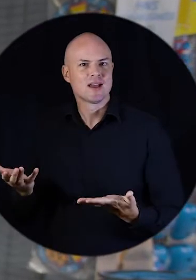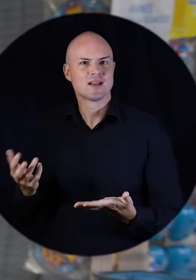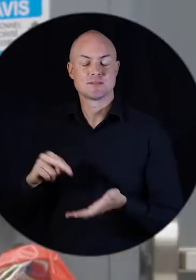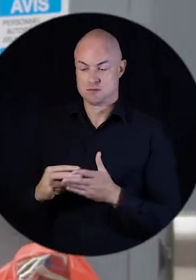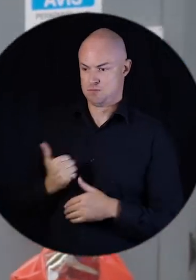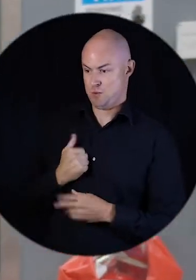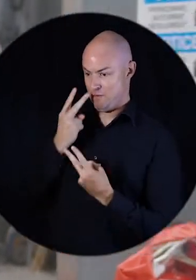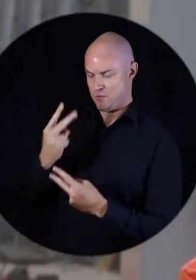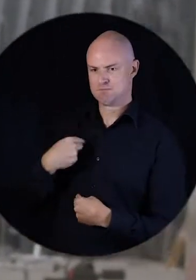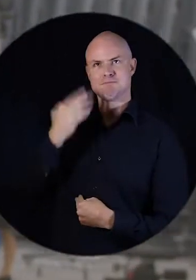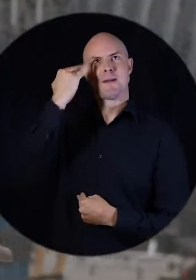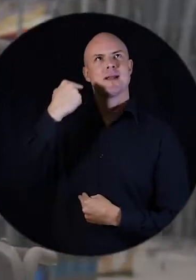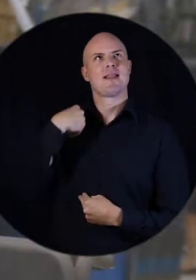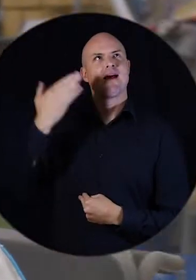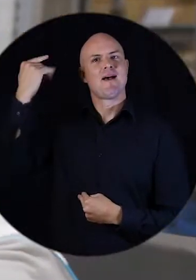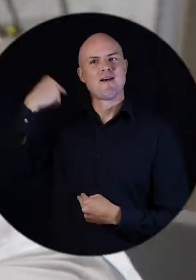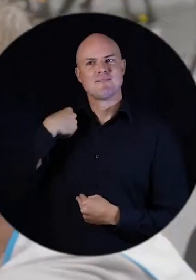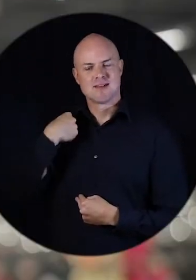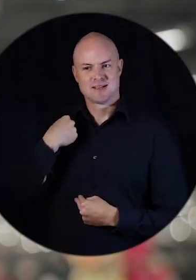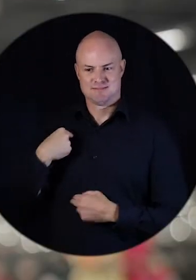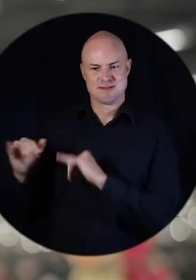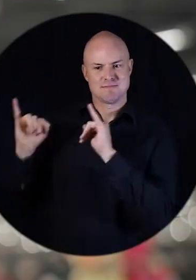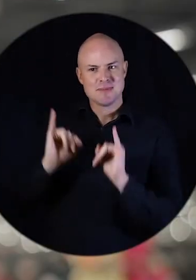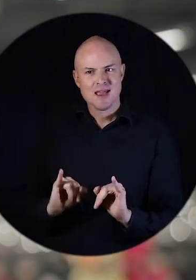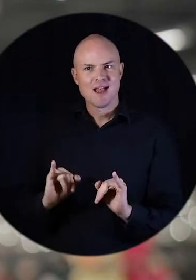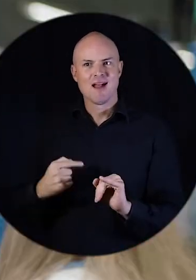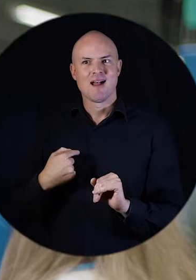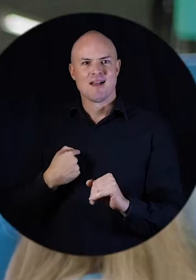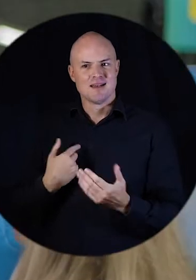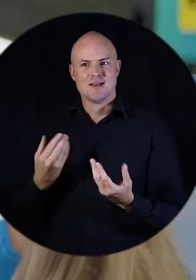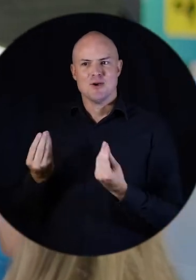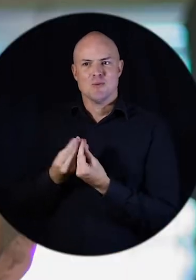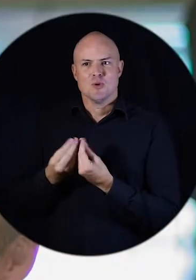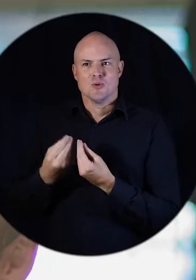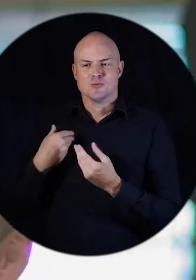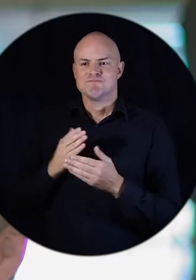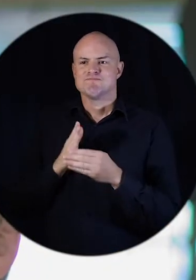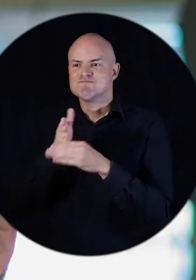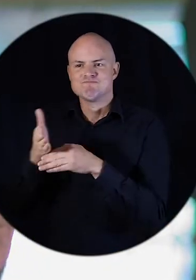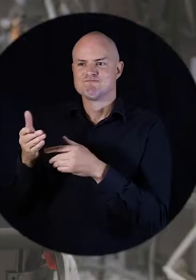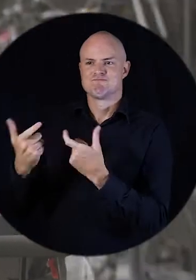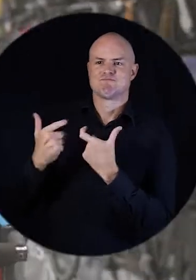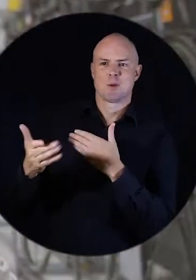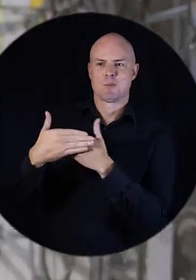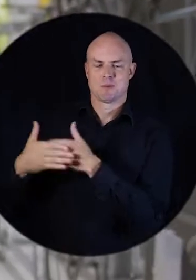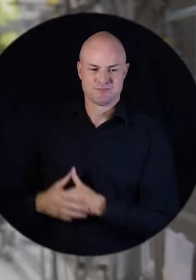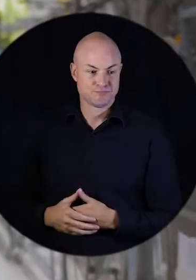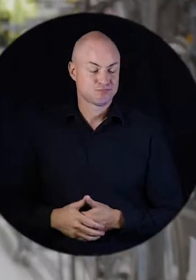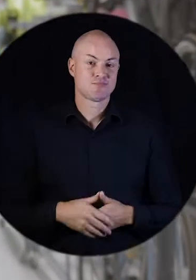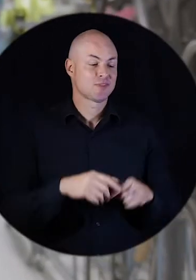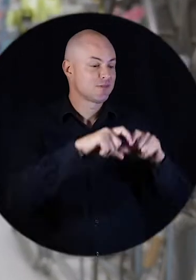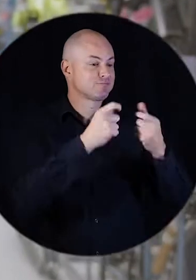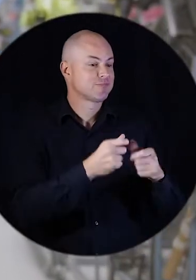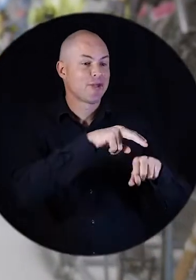Ça m'a rappelé, moi, quand des fois, je sentais que le fait que j'étais immigrant me fermait un petit peu les portes. Une roulette